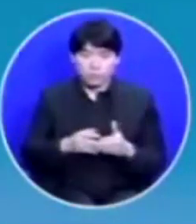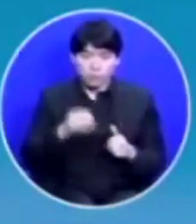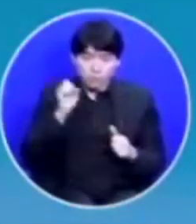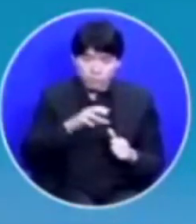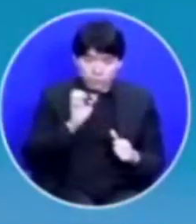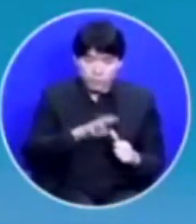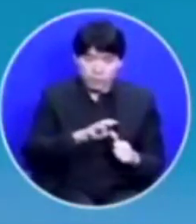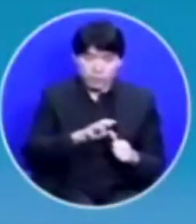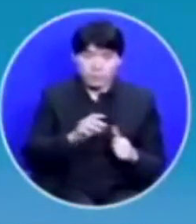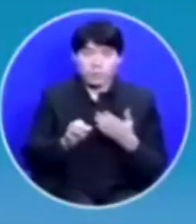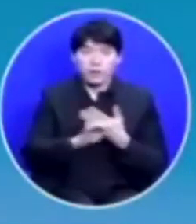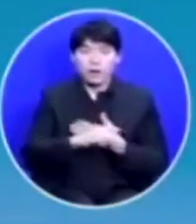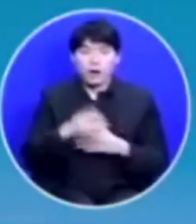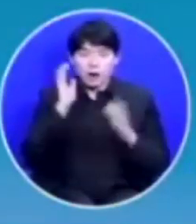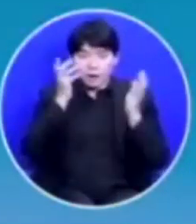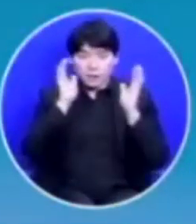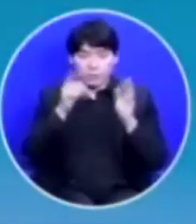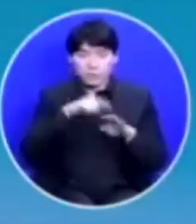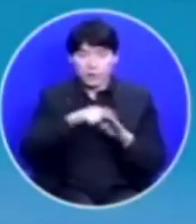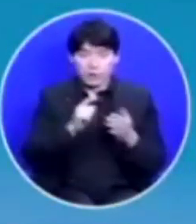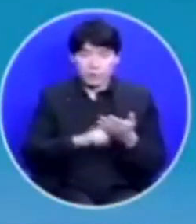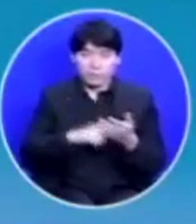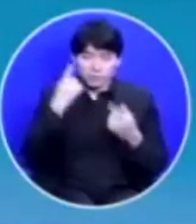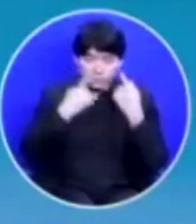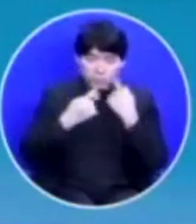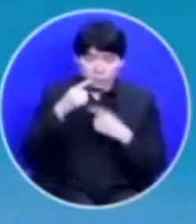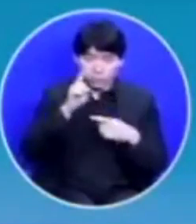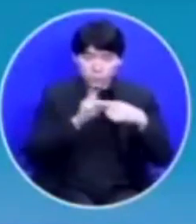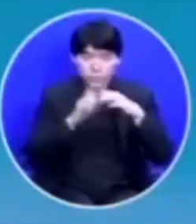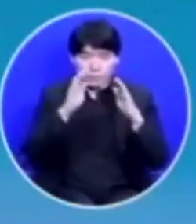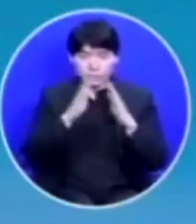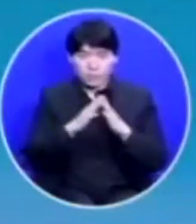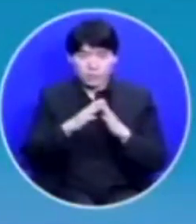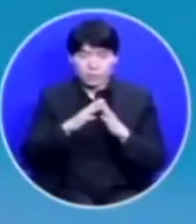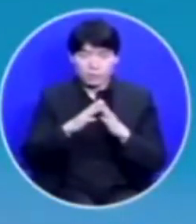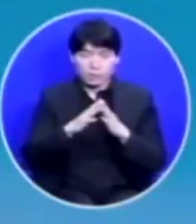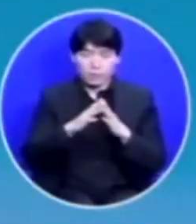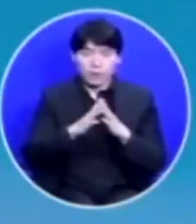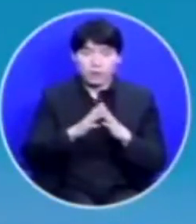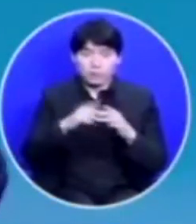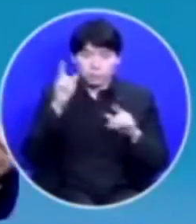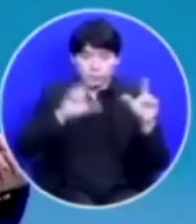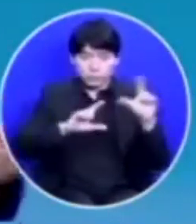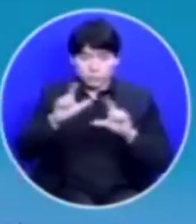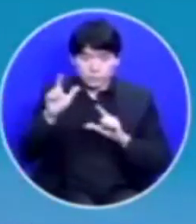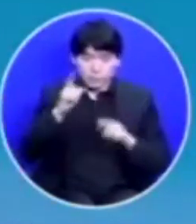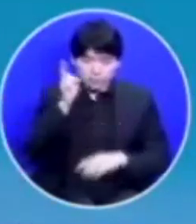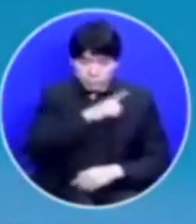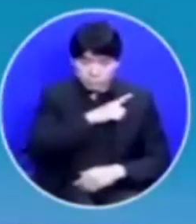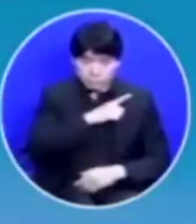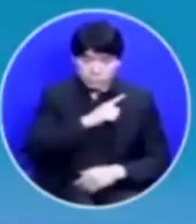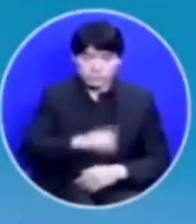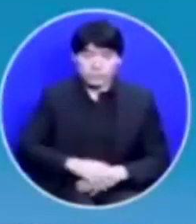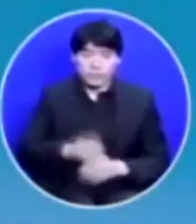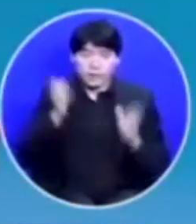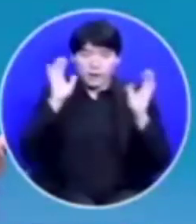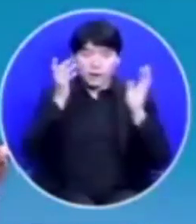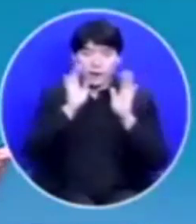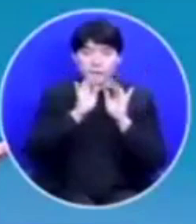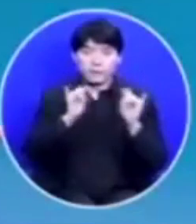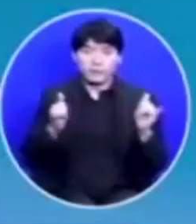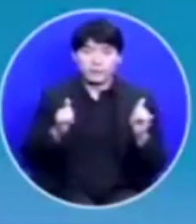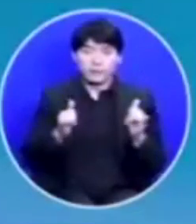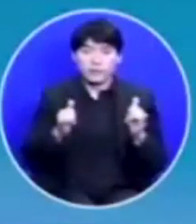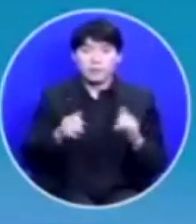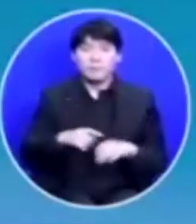아이들이 얼마나 마음의 상처가 되고 교회의 대한 이미지가 안 좋아지게 된 그 아이들 조금만 품어주고 얼음들이